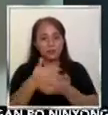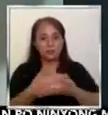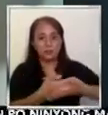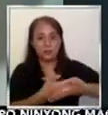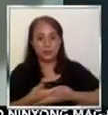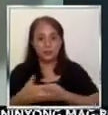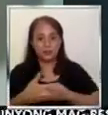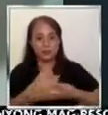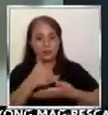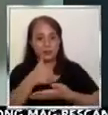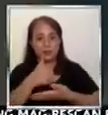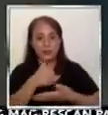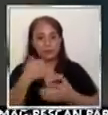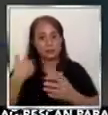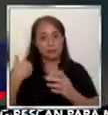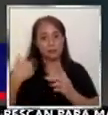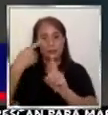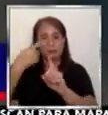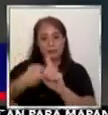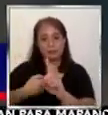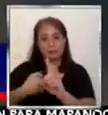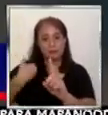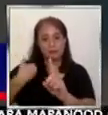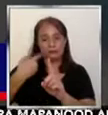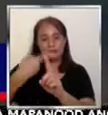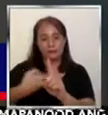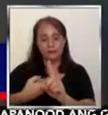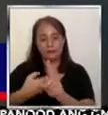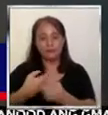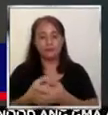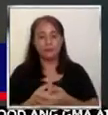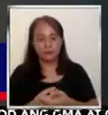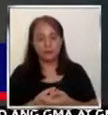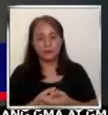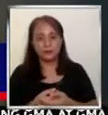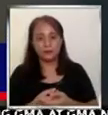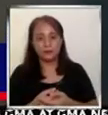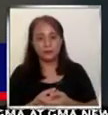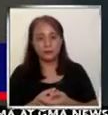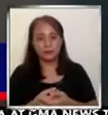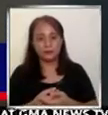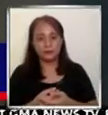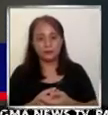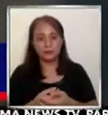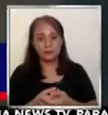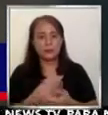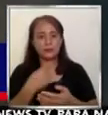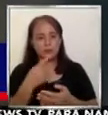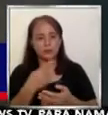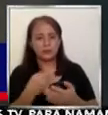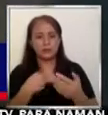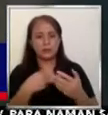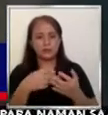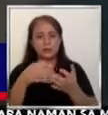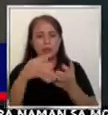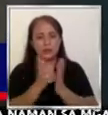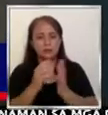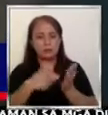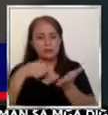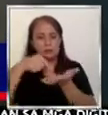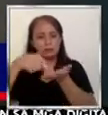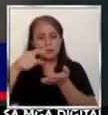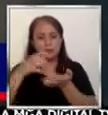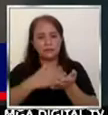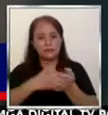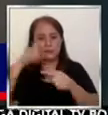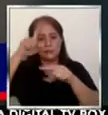gulang. Hindi pa po ako sumubayad sa upa. Ngayon lang po ako hindi bayad kayo. Ngayong araw lang. Isang buwan